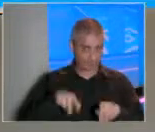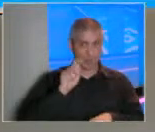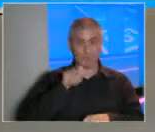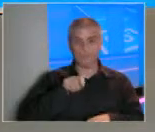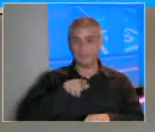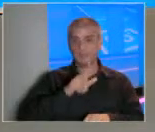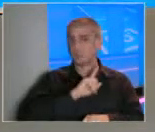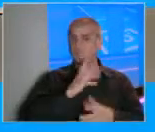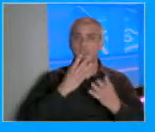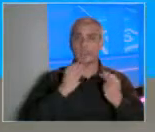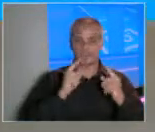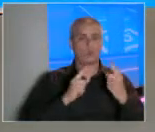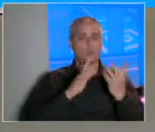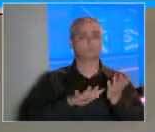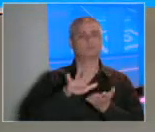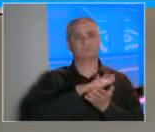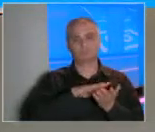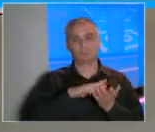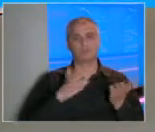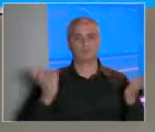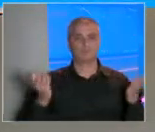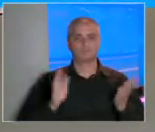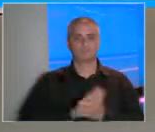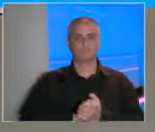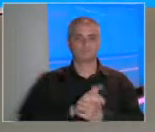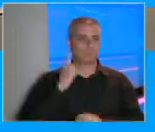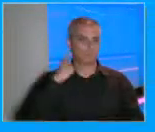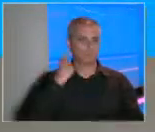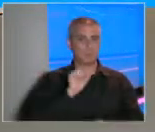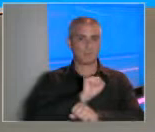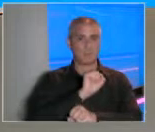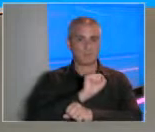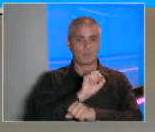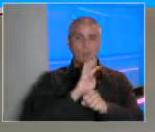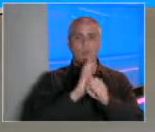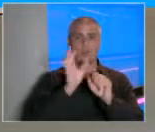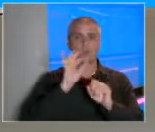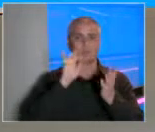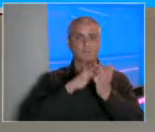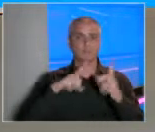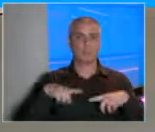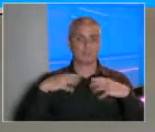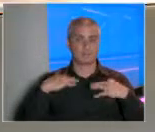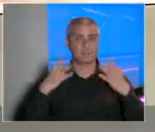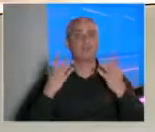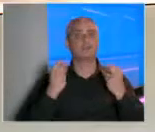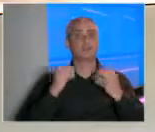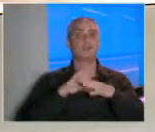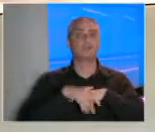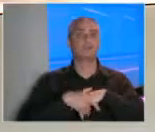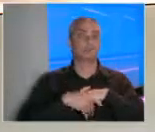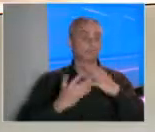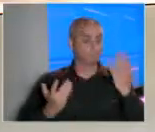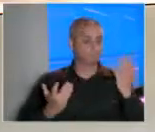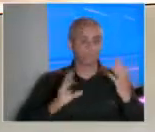הכנסת, ולא מעט קורה בסביבנו, אפילו קרוב אלינו, כפי ששמעתם במחאה. הקורונה עדיין נמצאת בחיינו ויש לה הרבה מאוד השלכות.